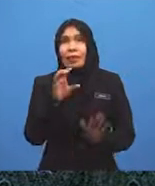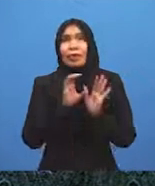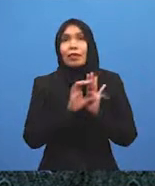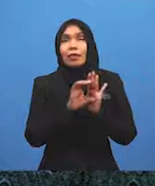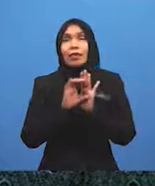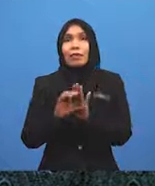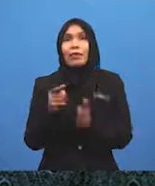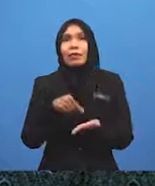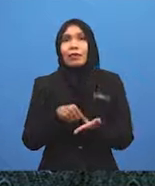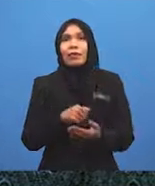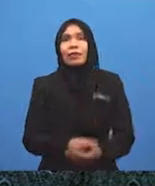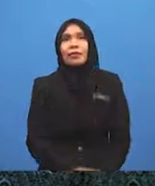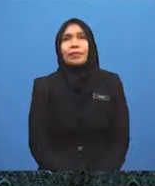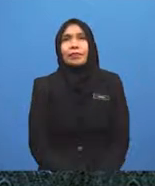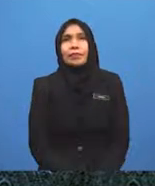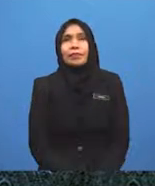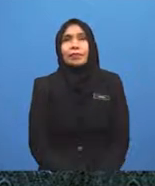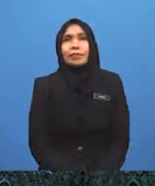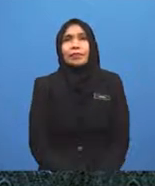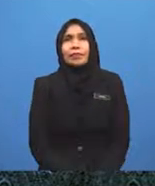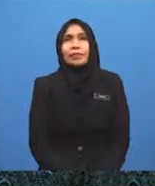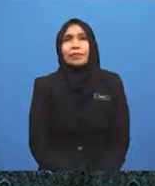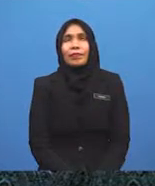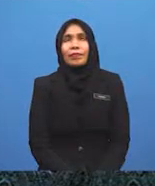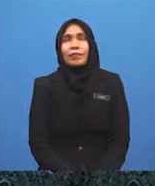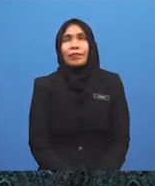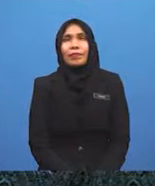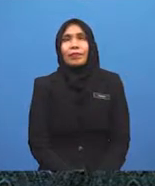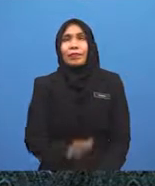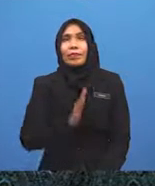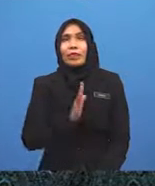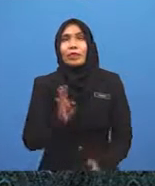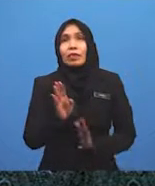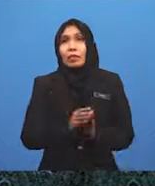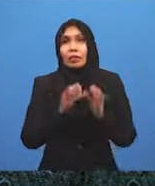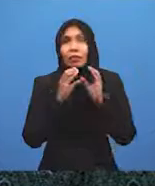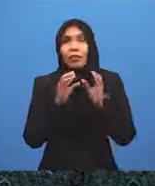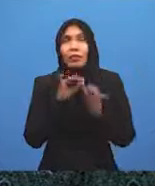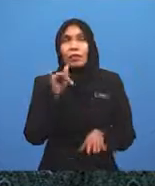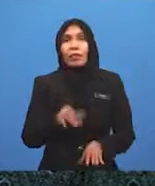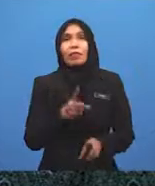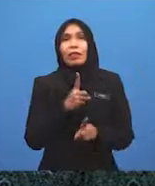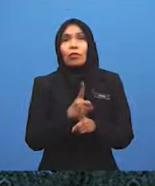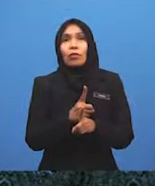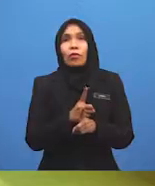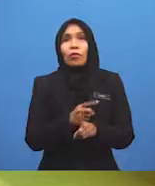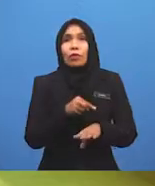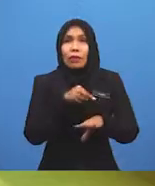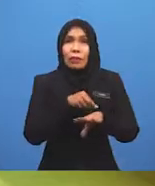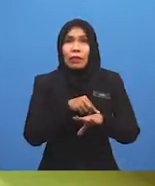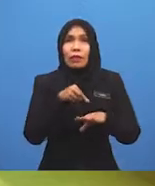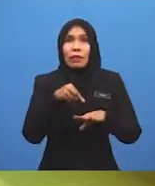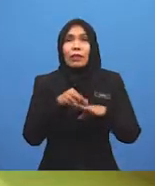Gambar-gambar ini menunjukkan adab bercakap yang betul semasa berada di rumah jiran.